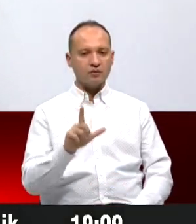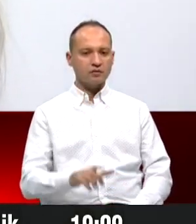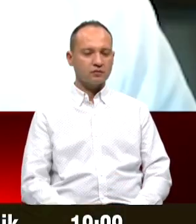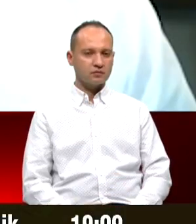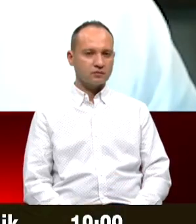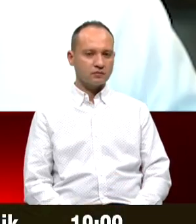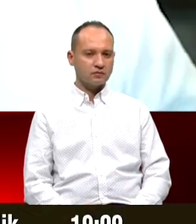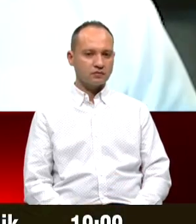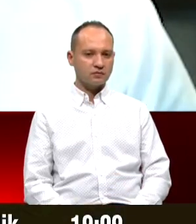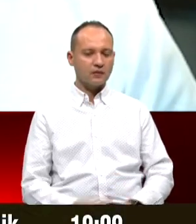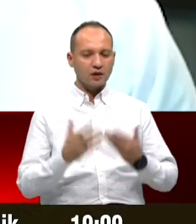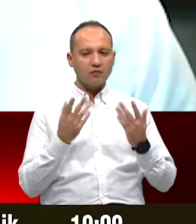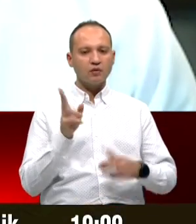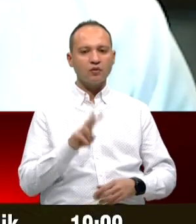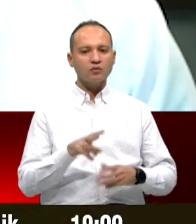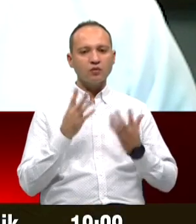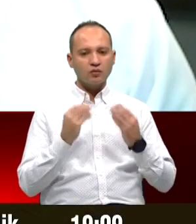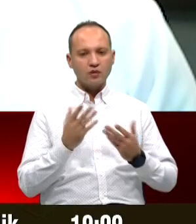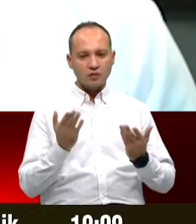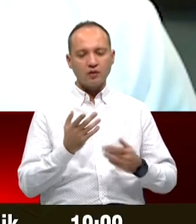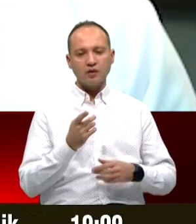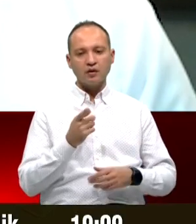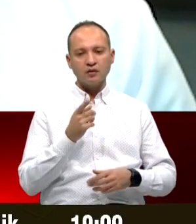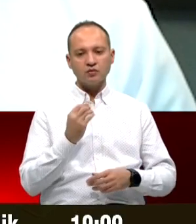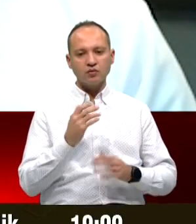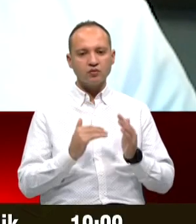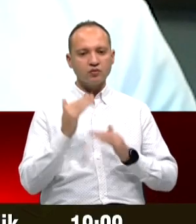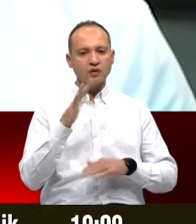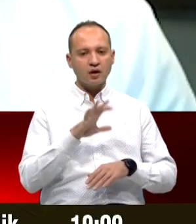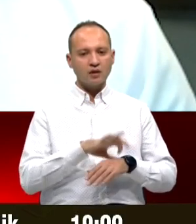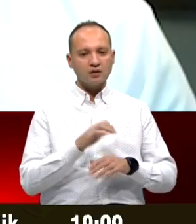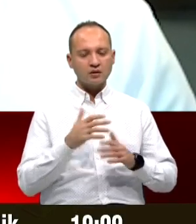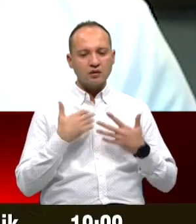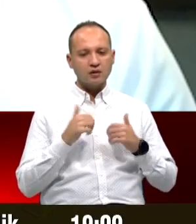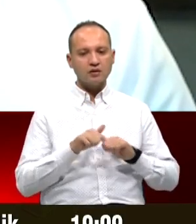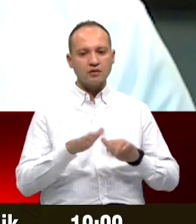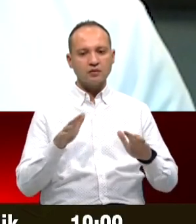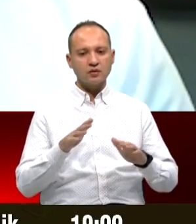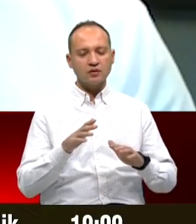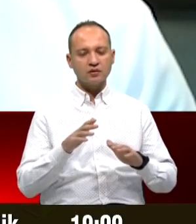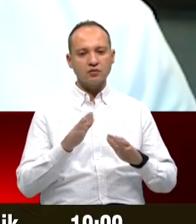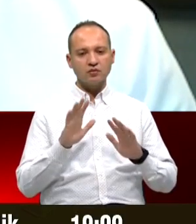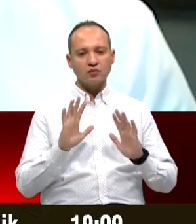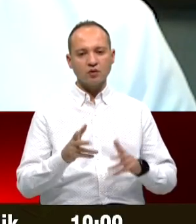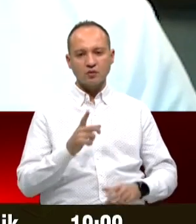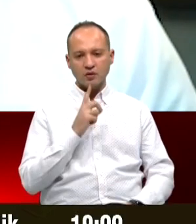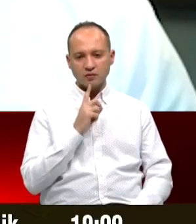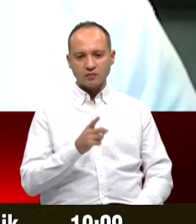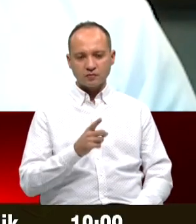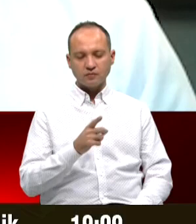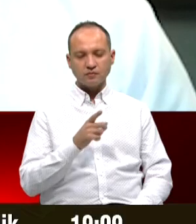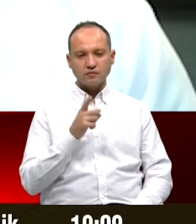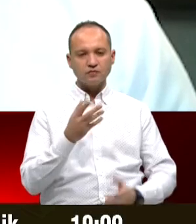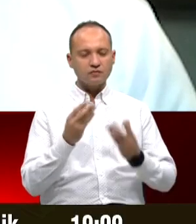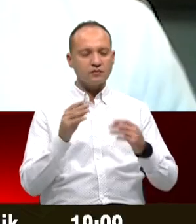fayda var. Evet, öldürücü olmayabilir ama çok yüksek vaka sağlık sisteminin yol yürüyüşüne ciddi zarar verebilir. Bu da